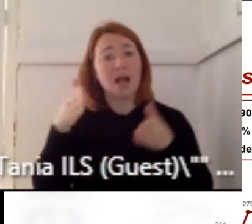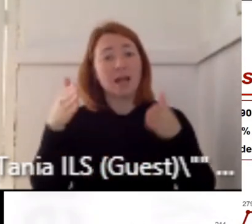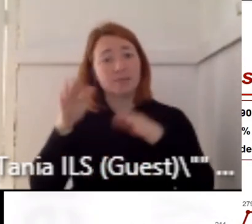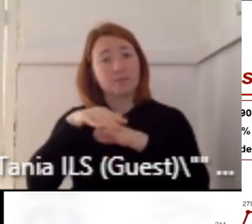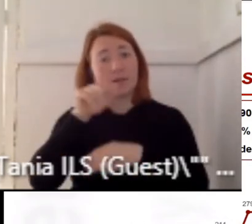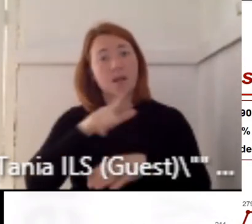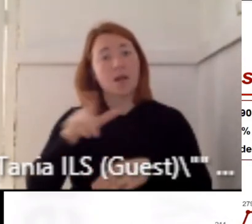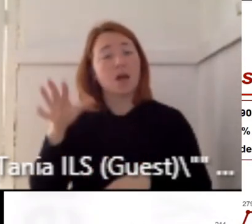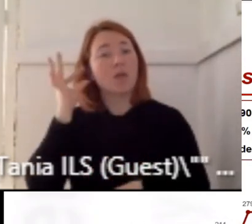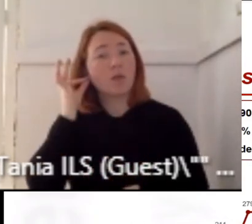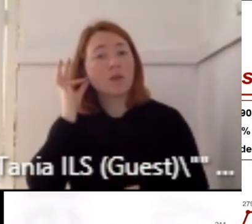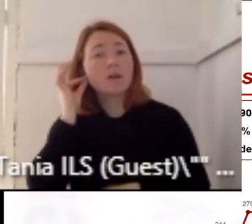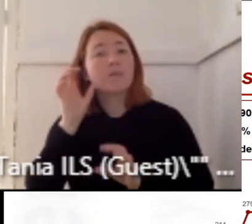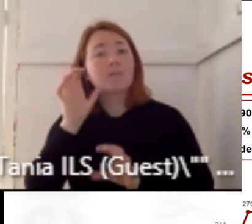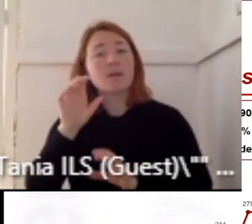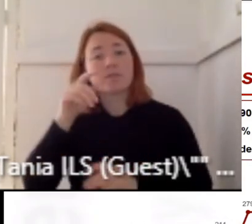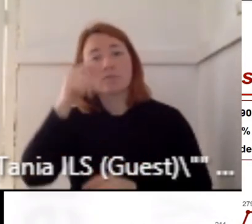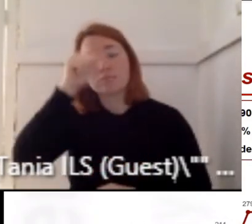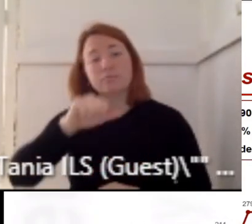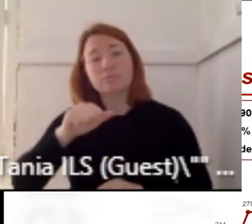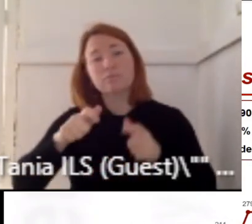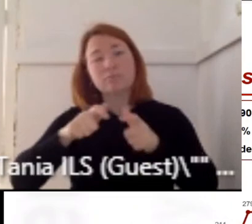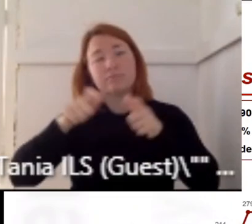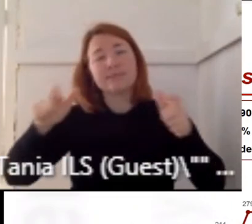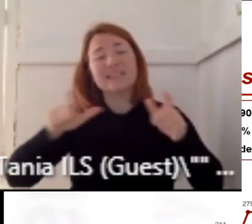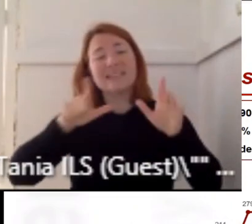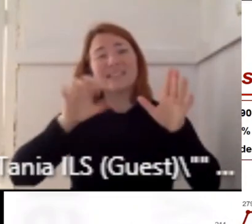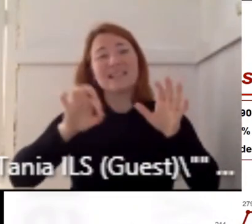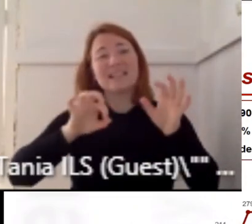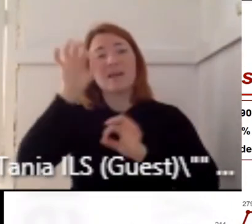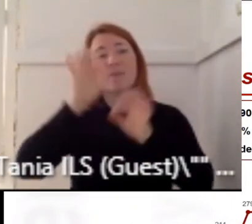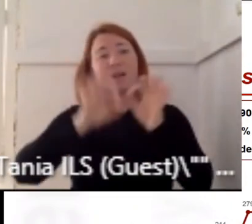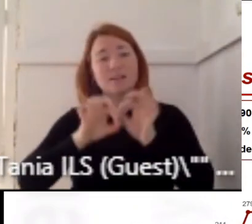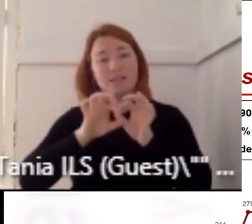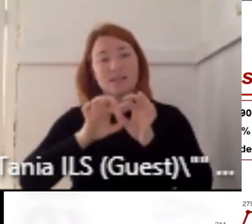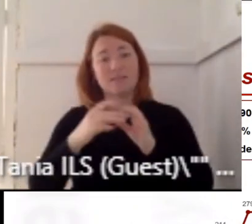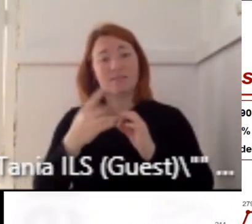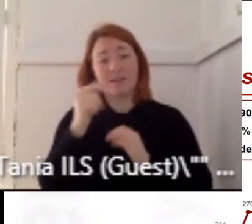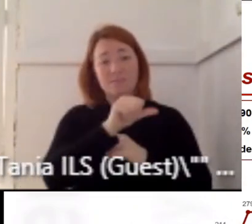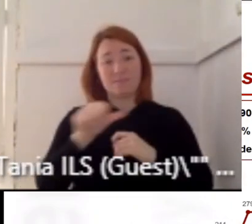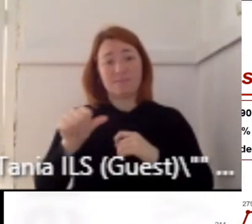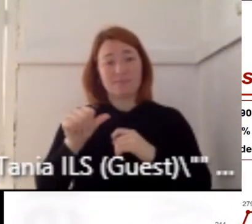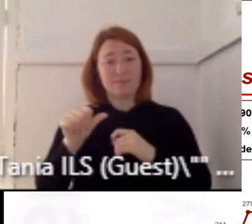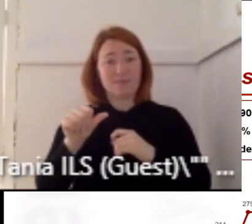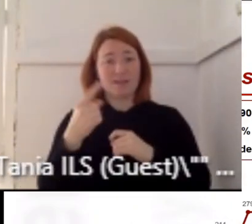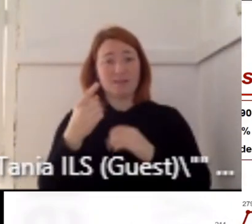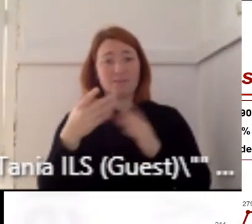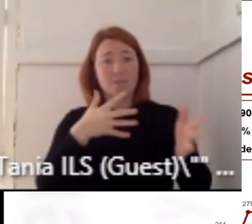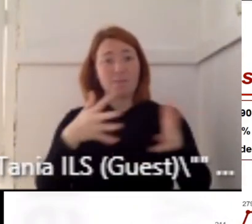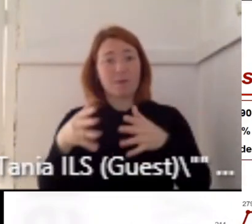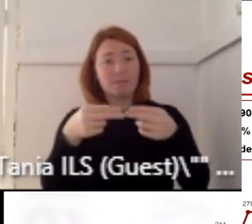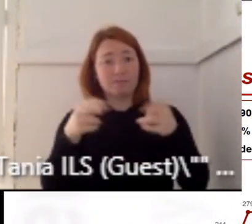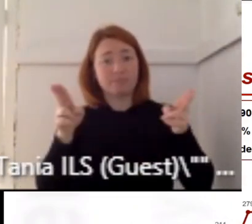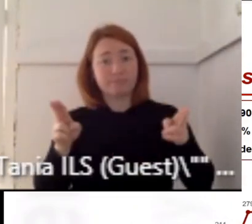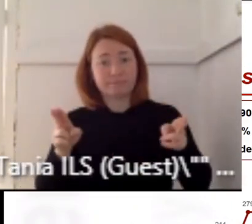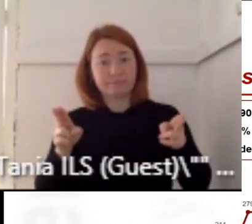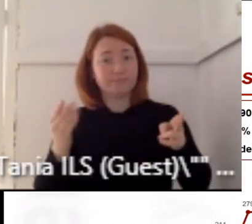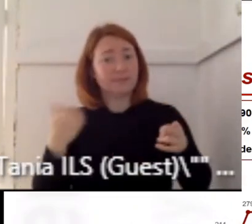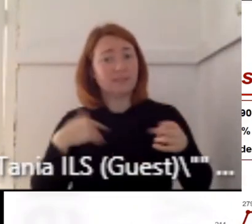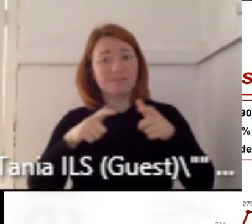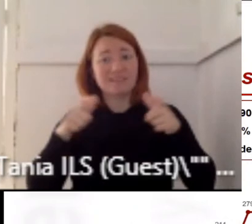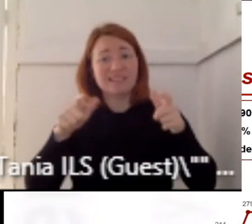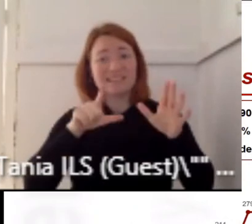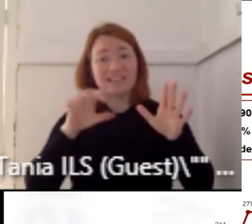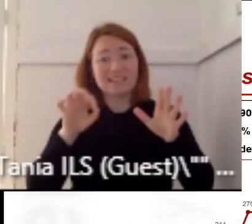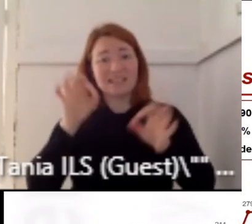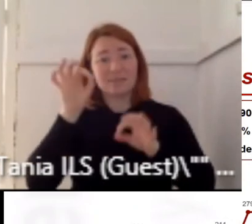va experimentar un creixement del 70% a partir de la setmana de l'11 al 17 de març, per tant, en els primers dies del confinament, coincidint,